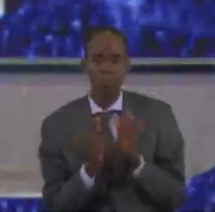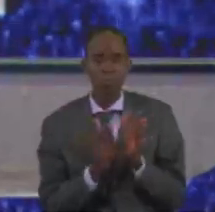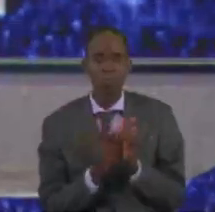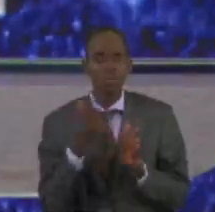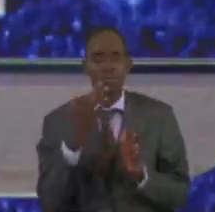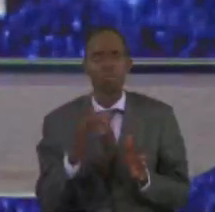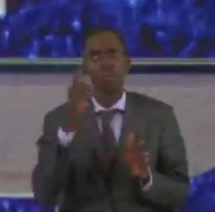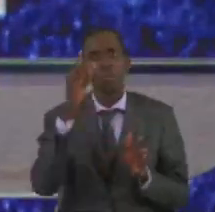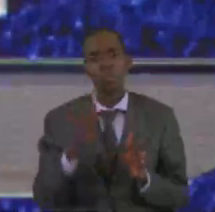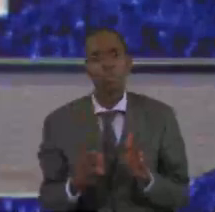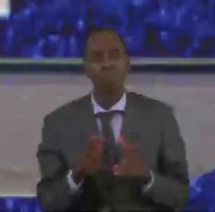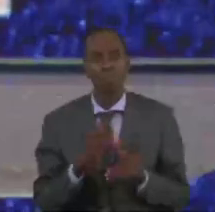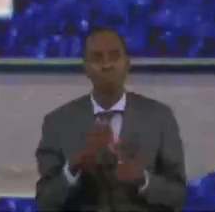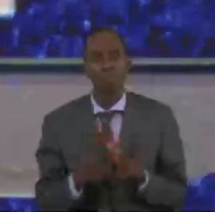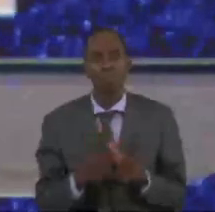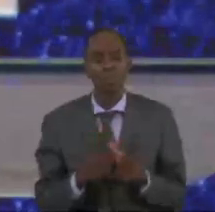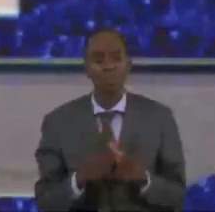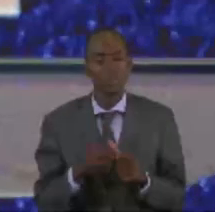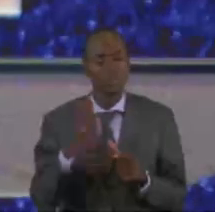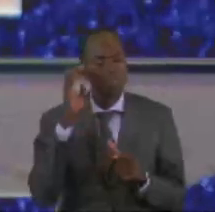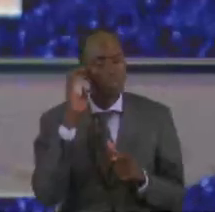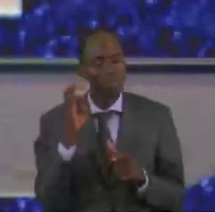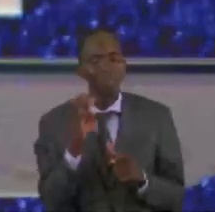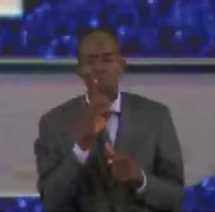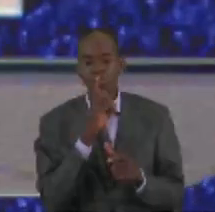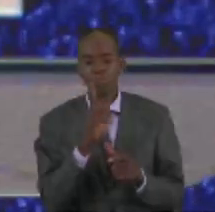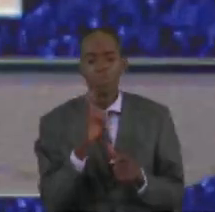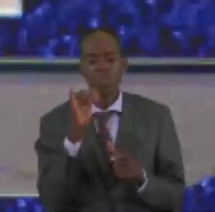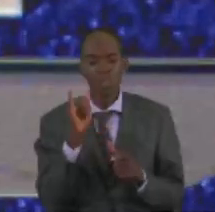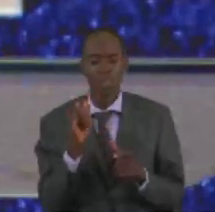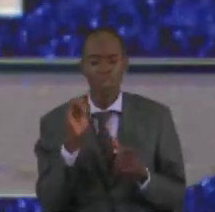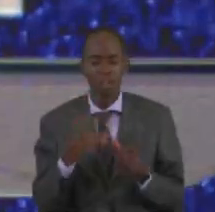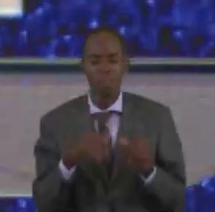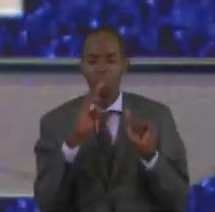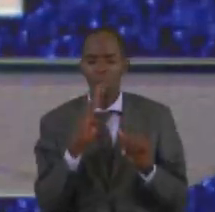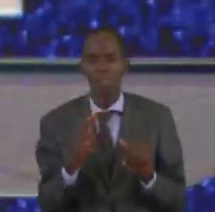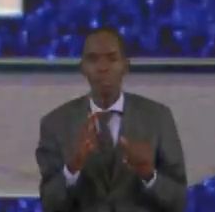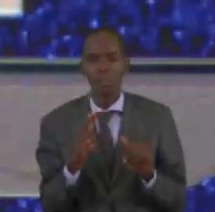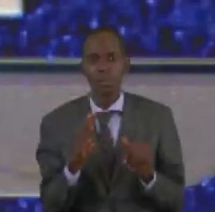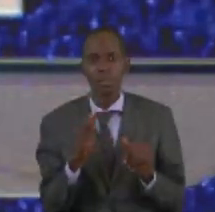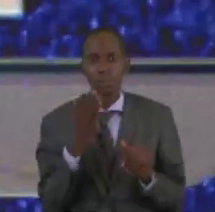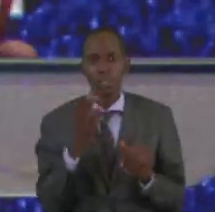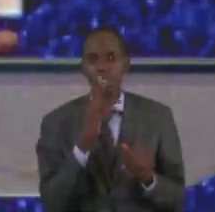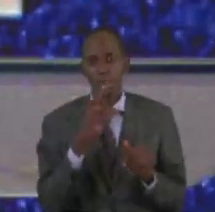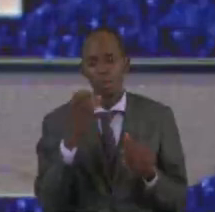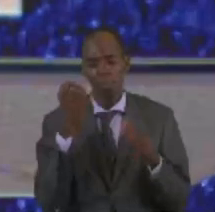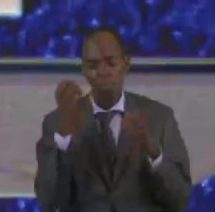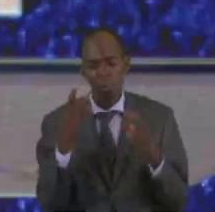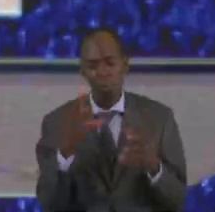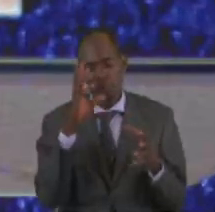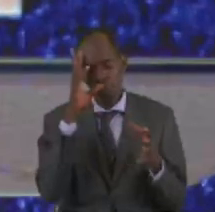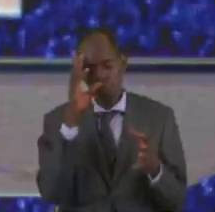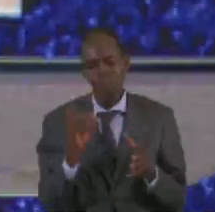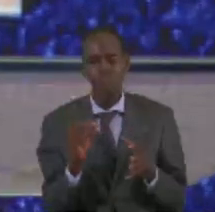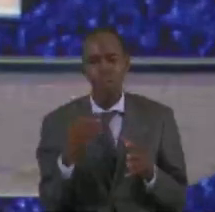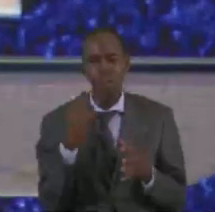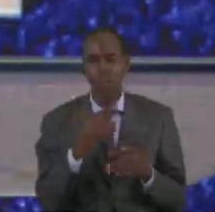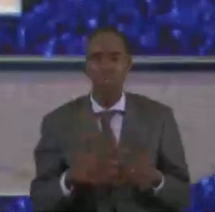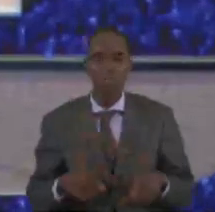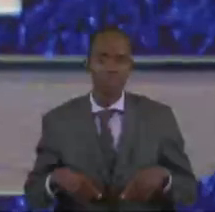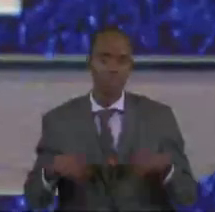Dieu et qu'elle ne le peut même pas. Il y a des hommes qui vivent parmi